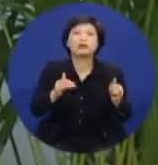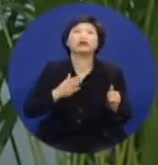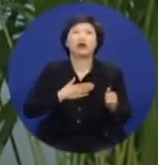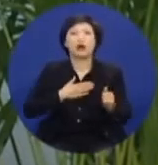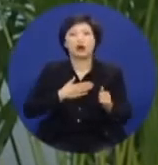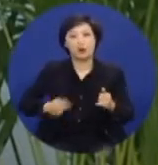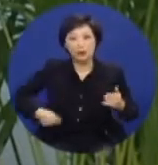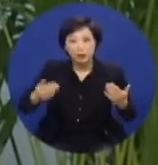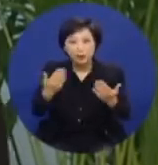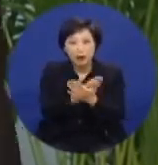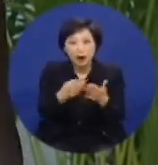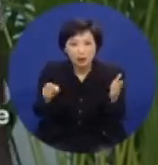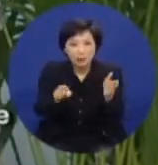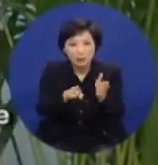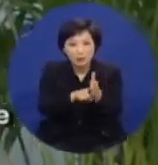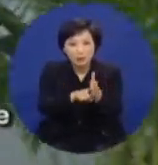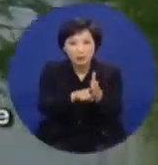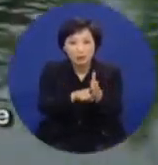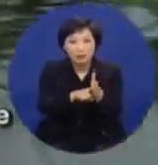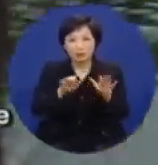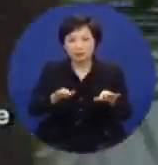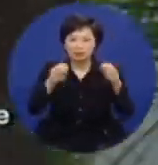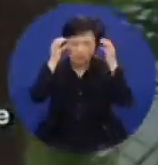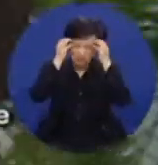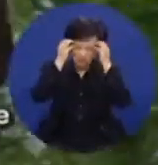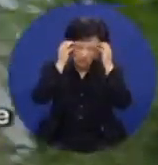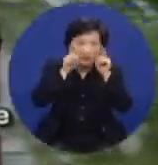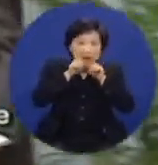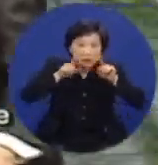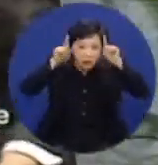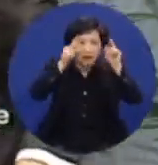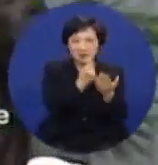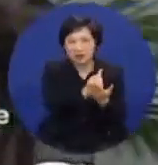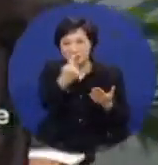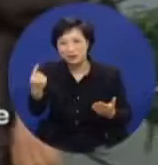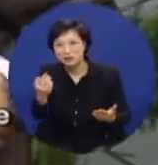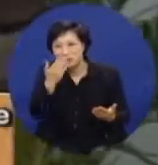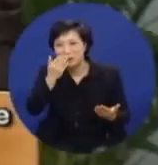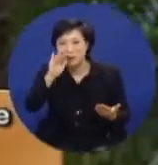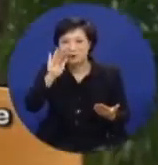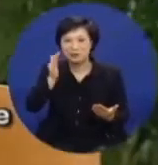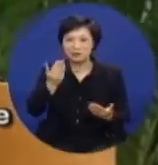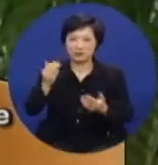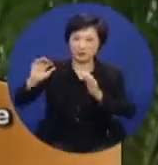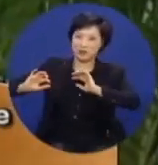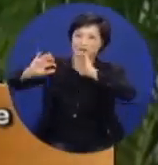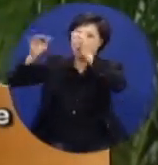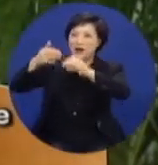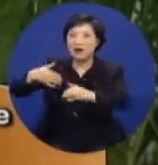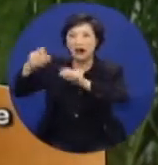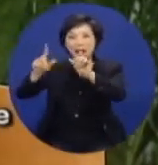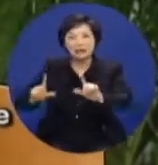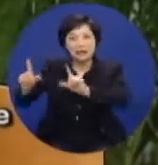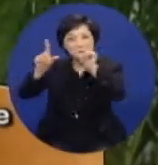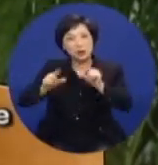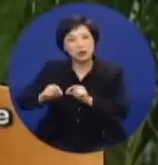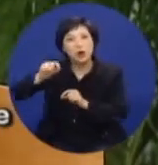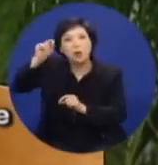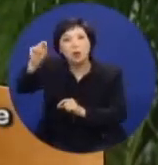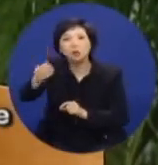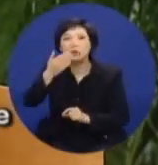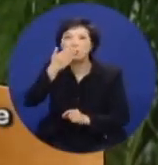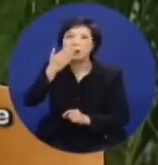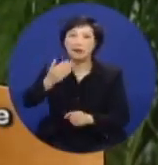말하고 믿기만 하면 보통의 지국 의 신세를 뼈 나고 청구가 서 있어 운이 살 수